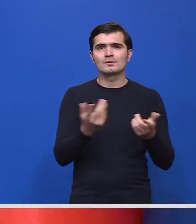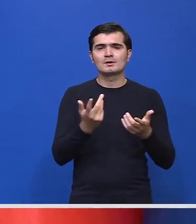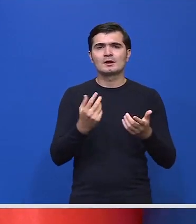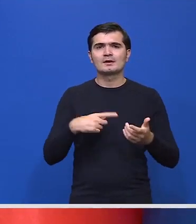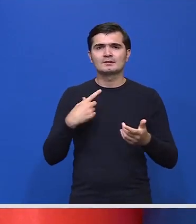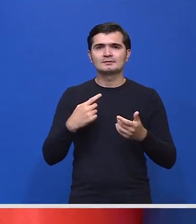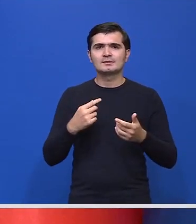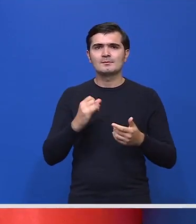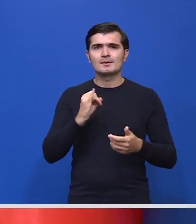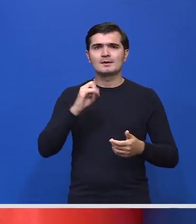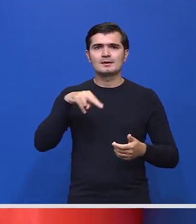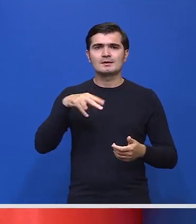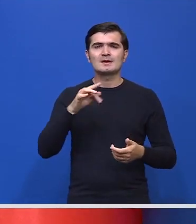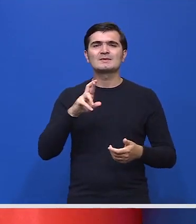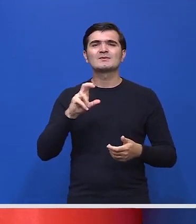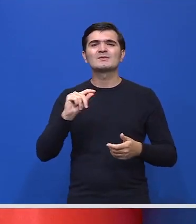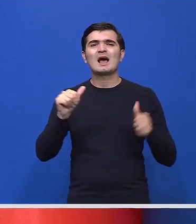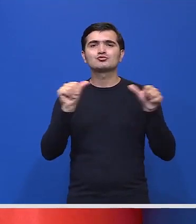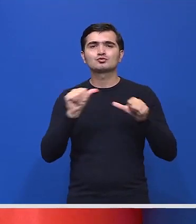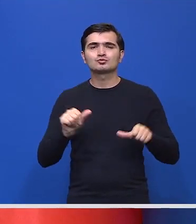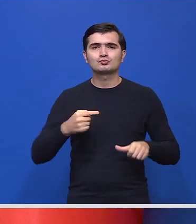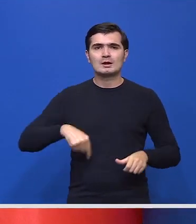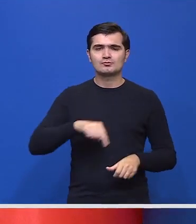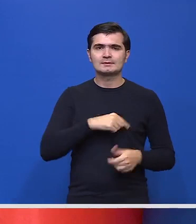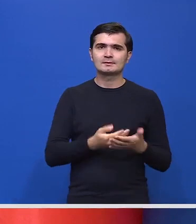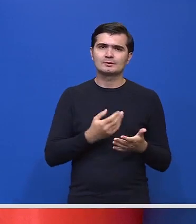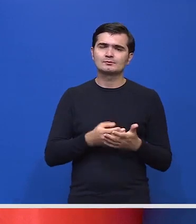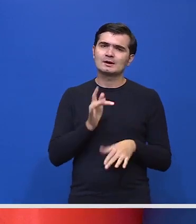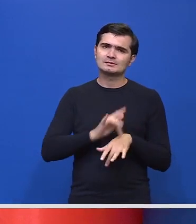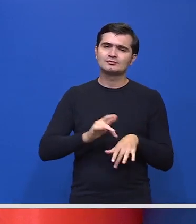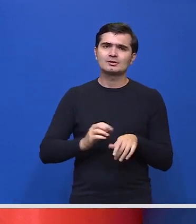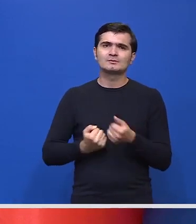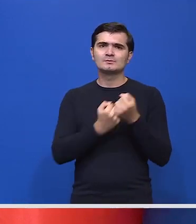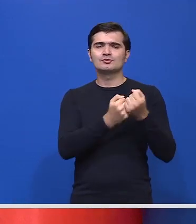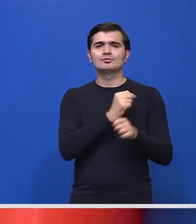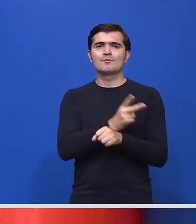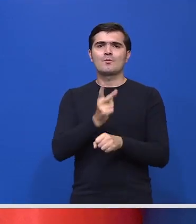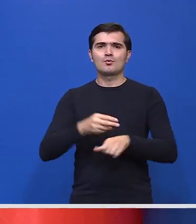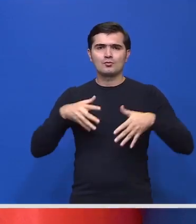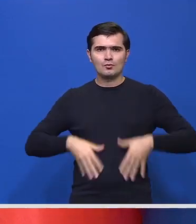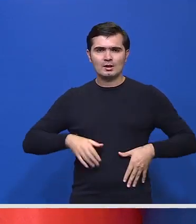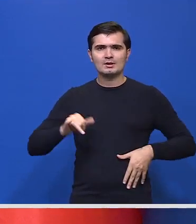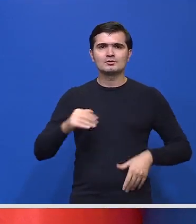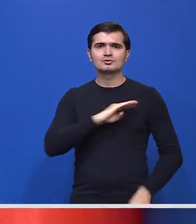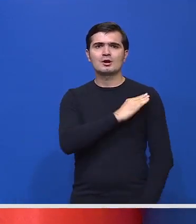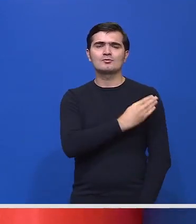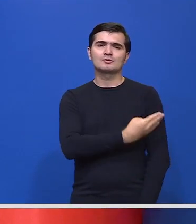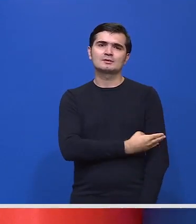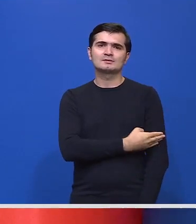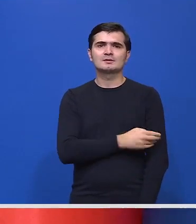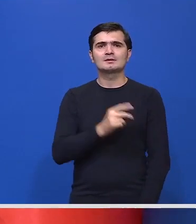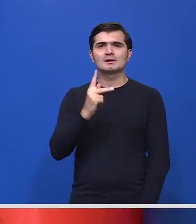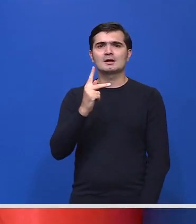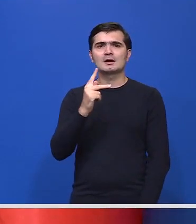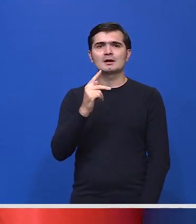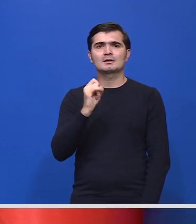noastră se confruntă acum în încercarea de a sprijini atât poporul ucrainean, cât și autoritățile de la